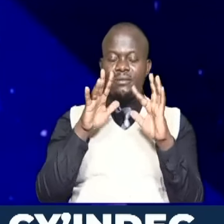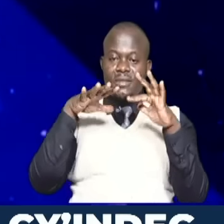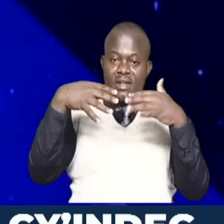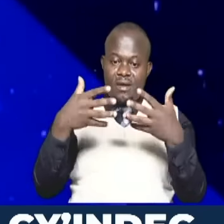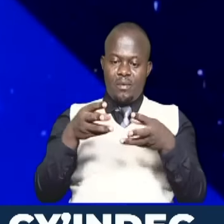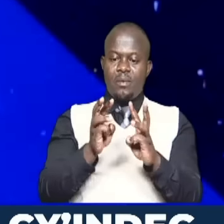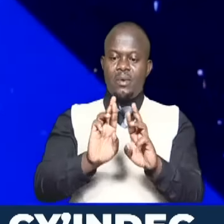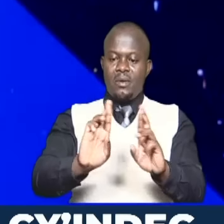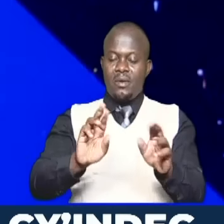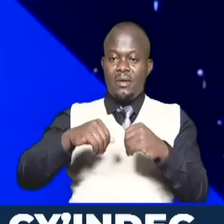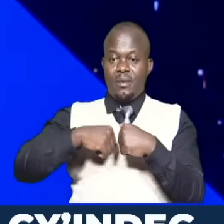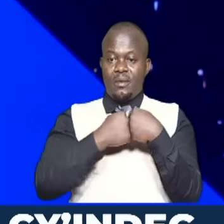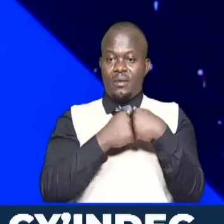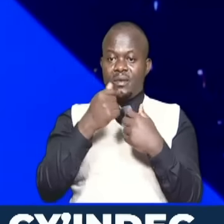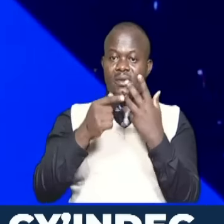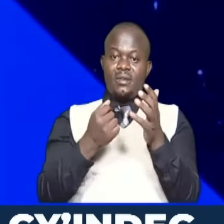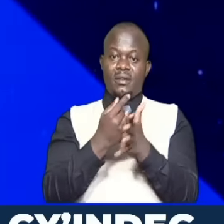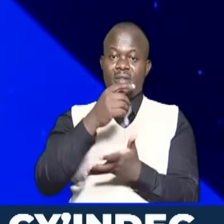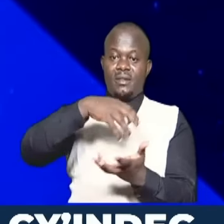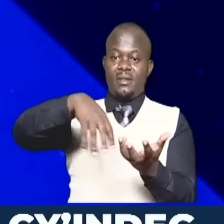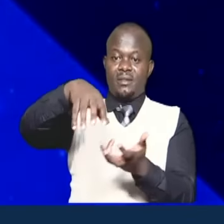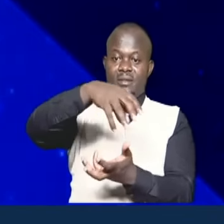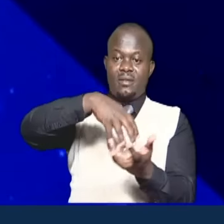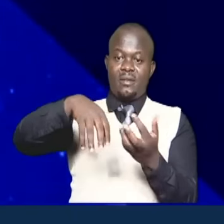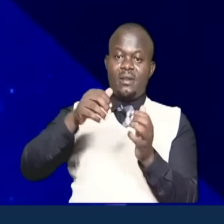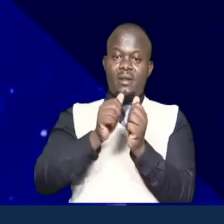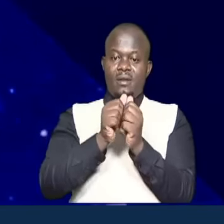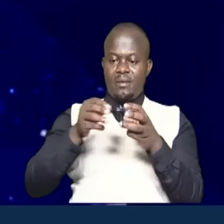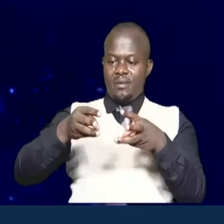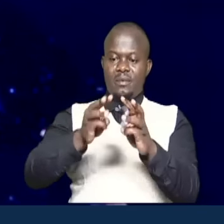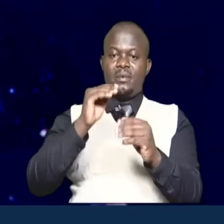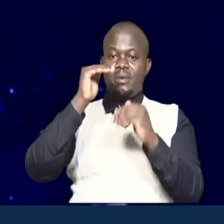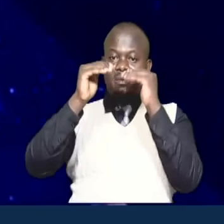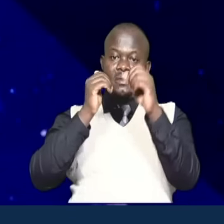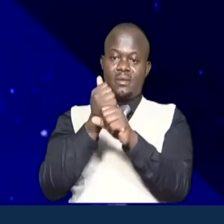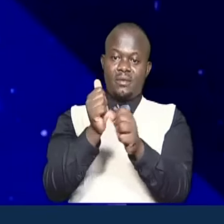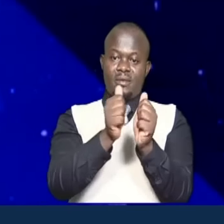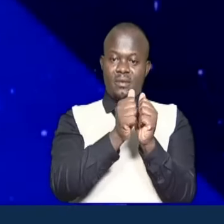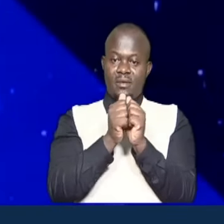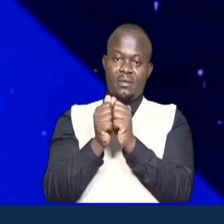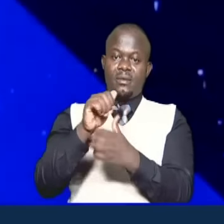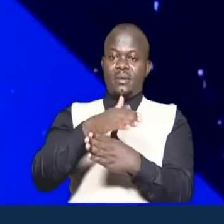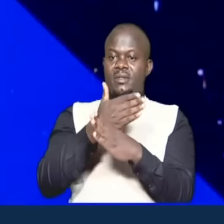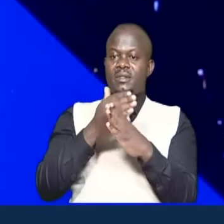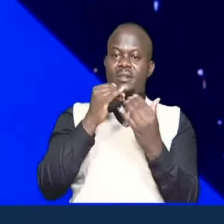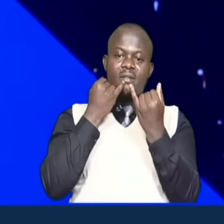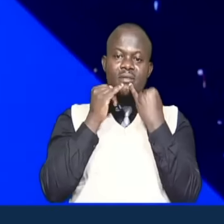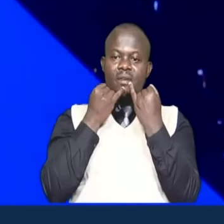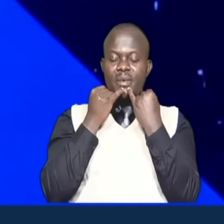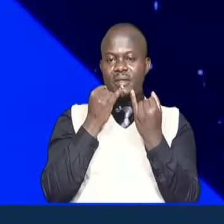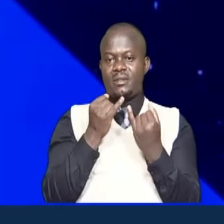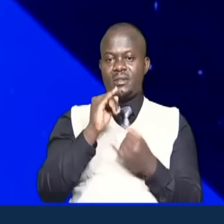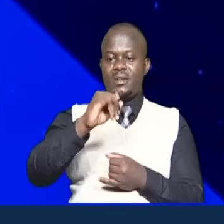biteguye guhangana n'ikintu cyose cyateza umutekano muke n'uburyo inzego zikorana mu guhana amakuru. Reka tubibaze